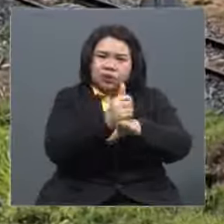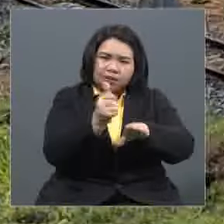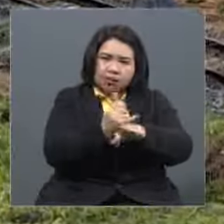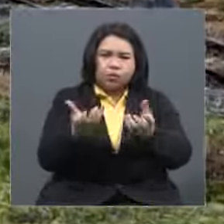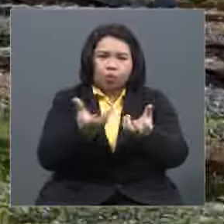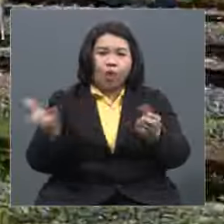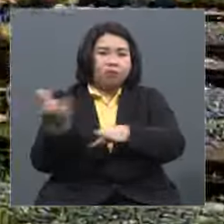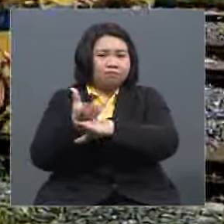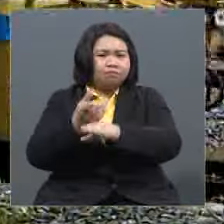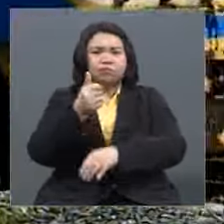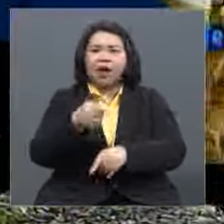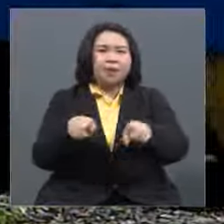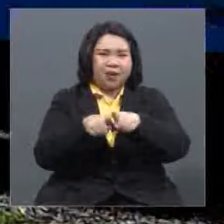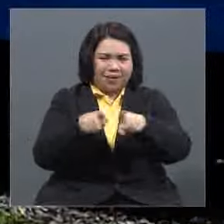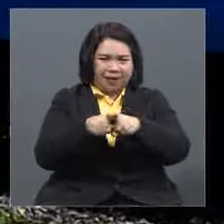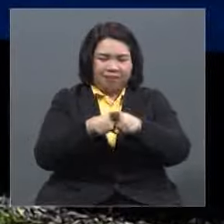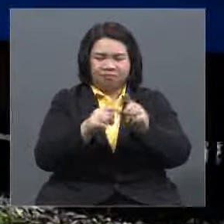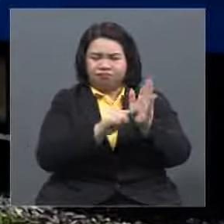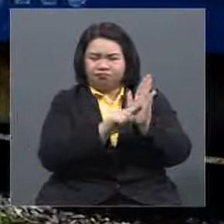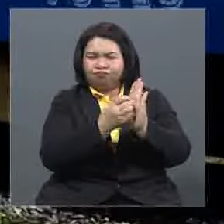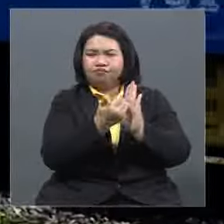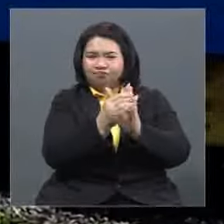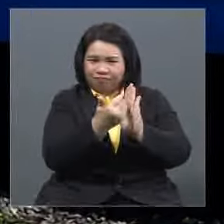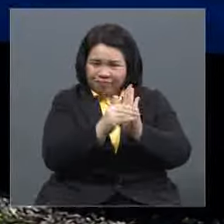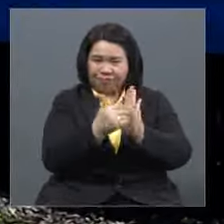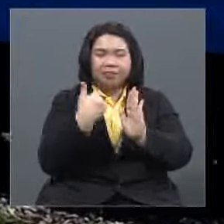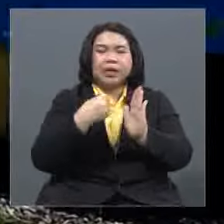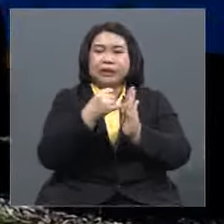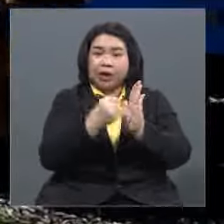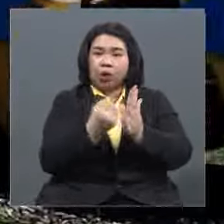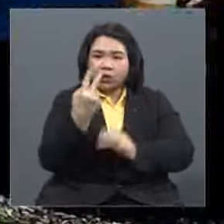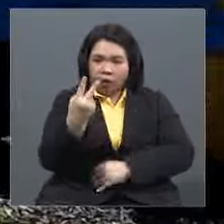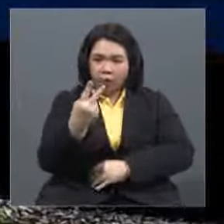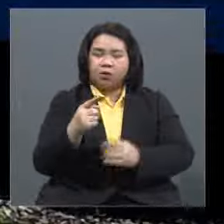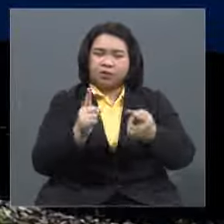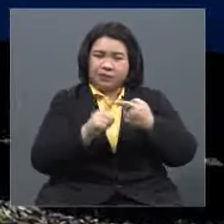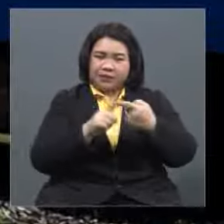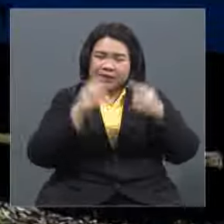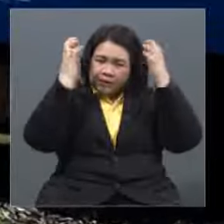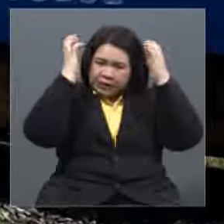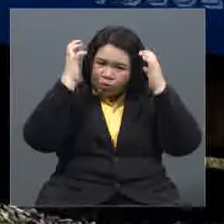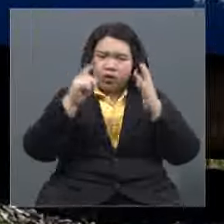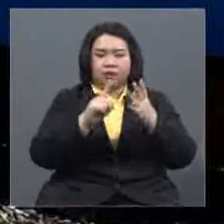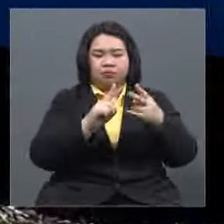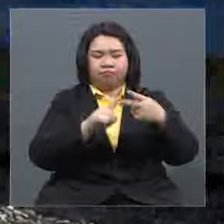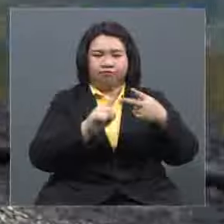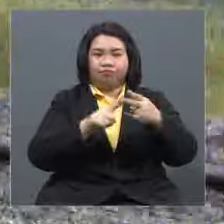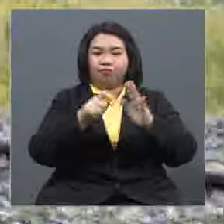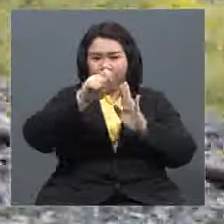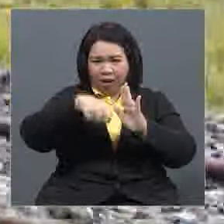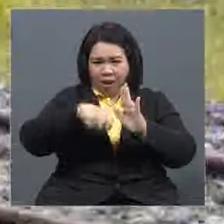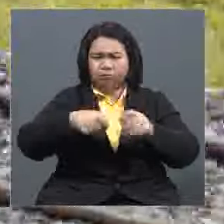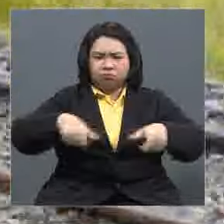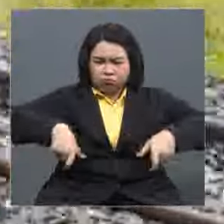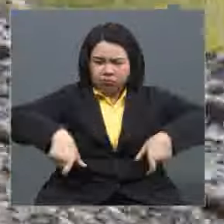สินค้ามุ่งสู่ภาคตะวันออกเฉียงเหนือผ่าน 2จังหวัดคือสระบุรีและนครราชสีมาแนว